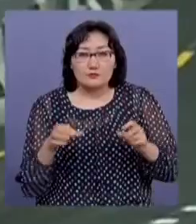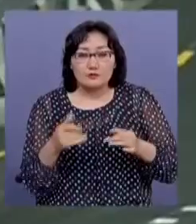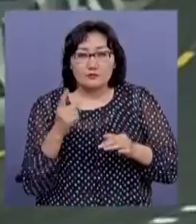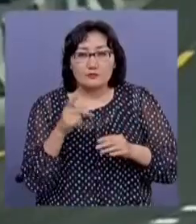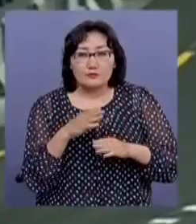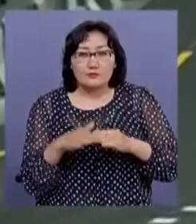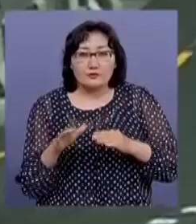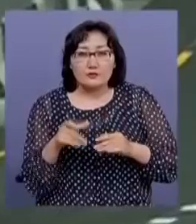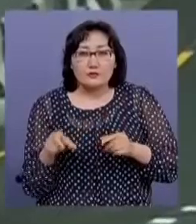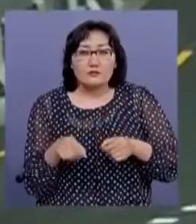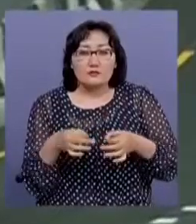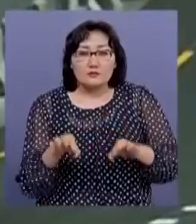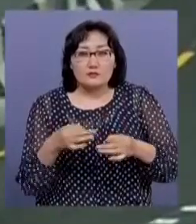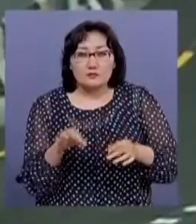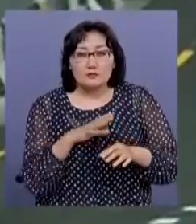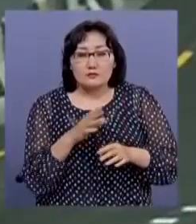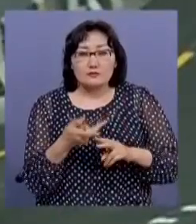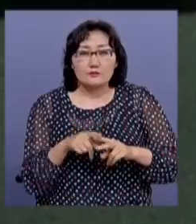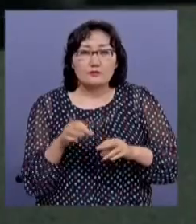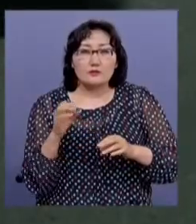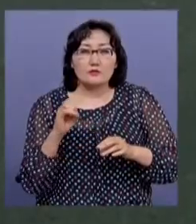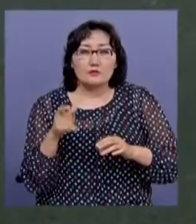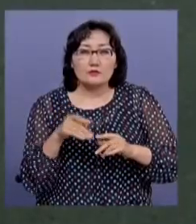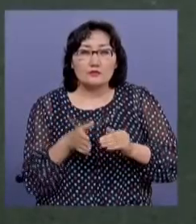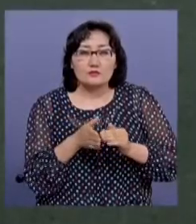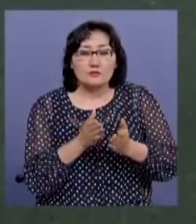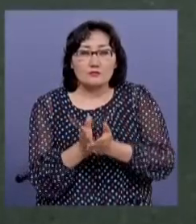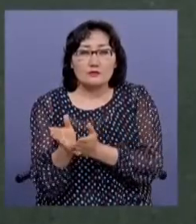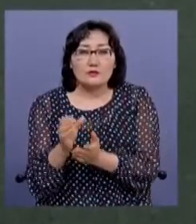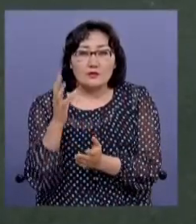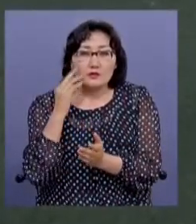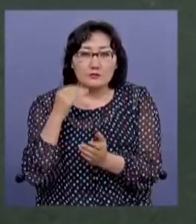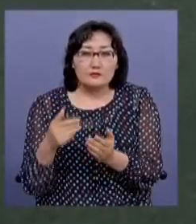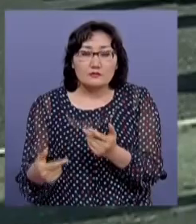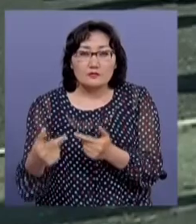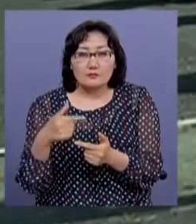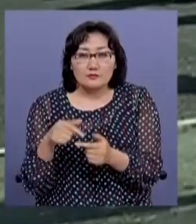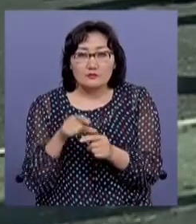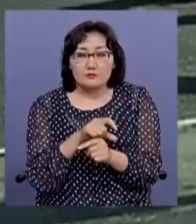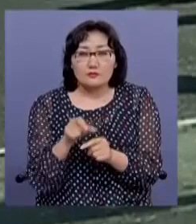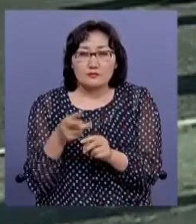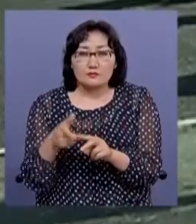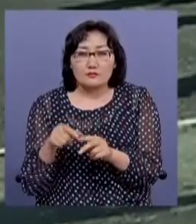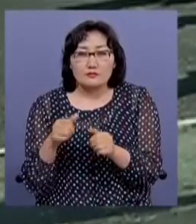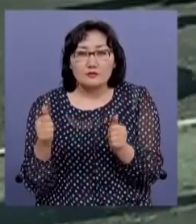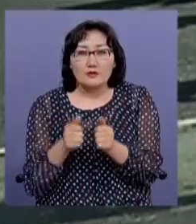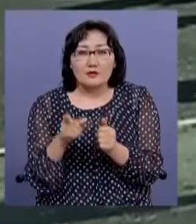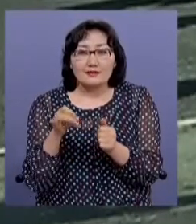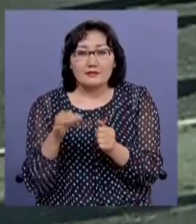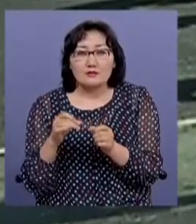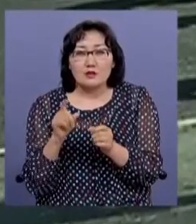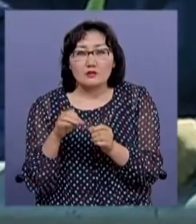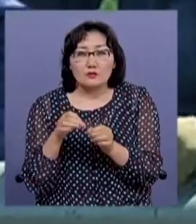бір бөлігіндегі қозғалыс ашылды. Бұл оңтүстік бағыттағы, яғни Алматыға қарай жүретін жол. Енді сол маңдағы Қайрат және